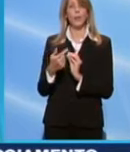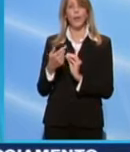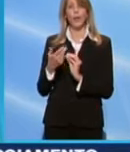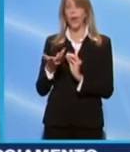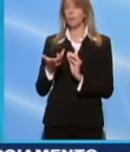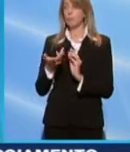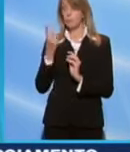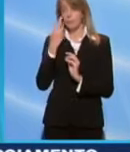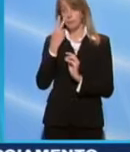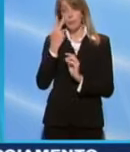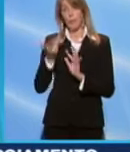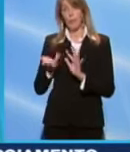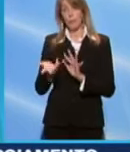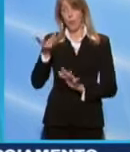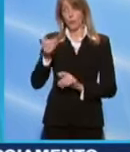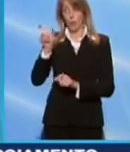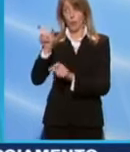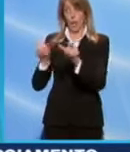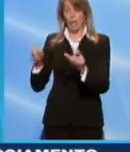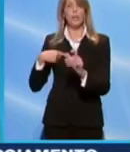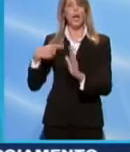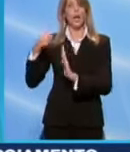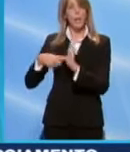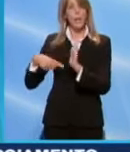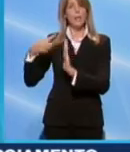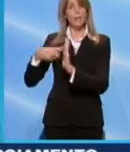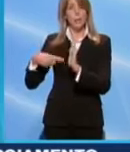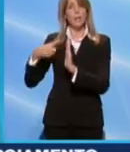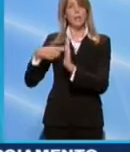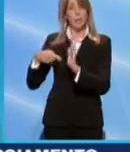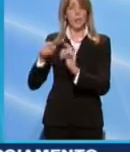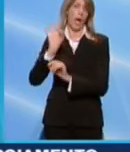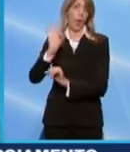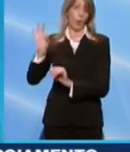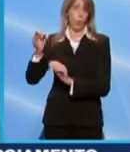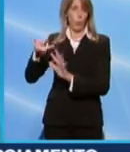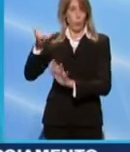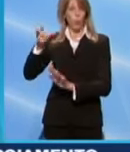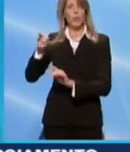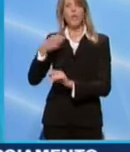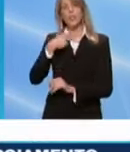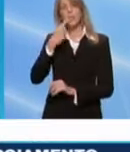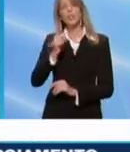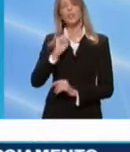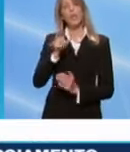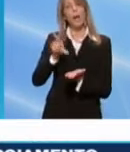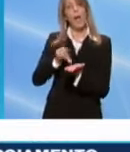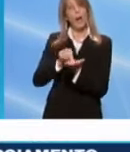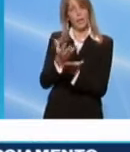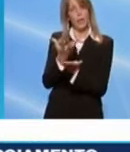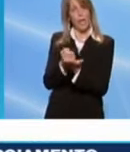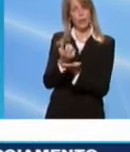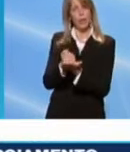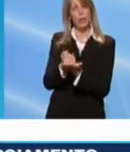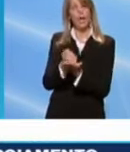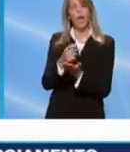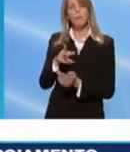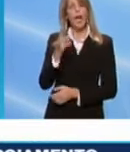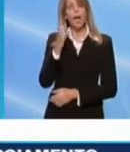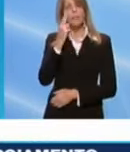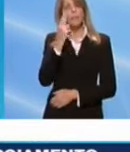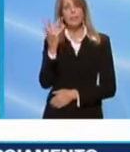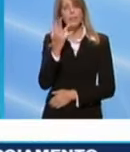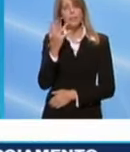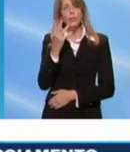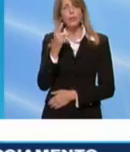esponenti della maggioranza da mesi chiedono che venga installata questa applicazione, ma abbiamo visto che